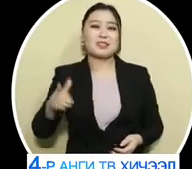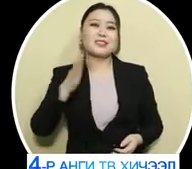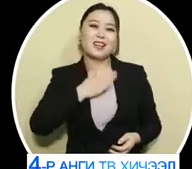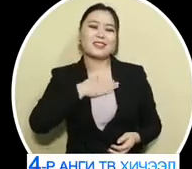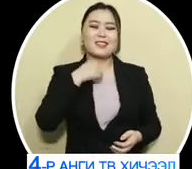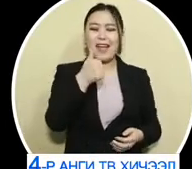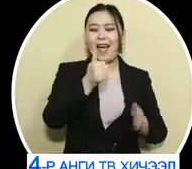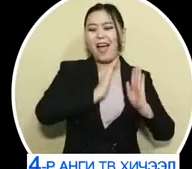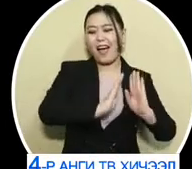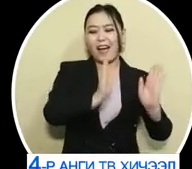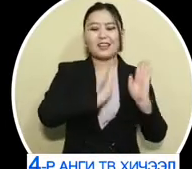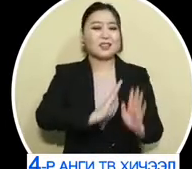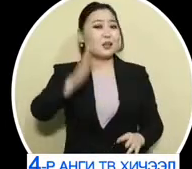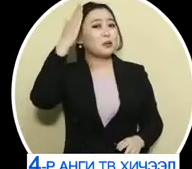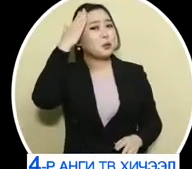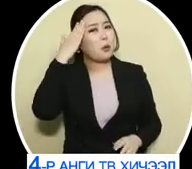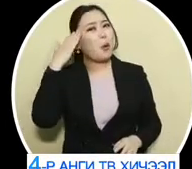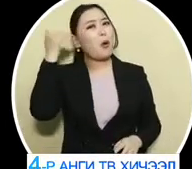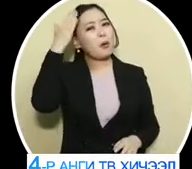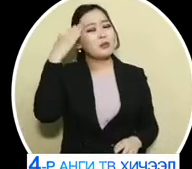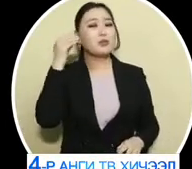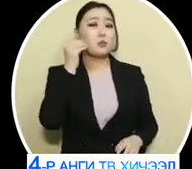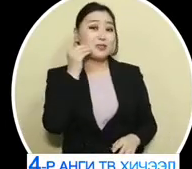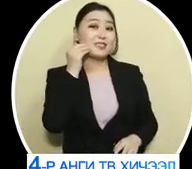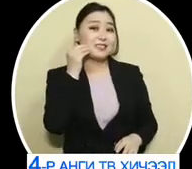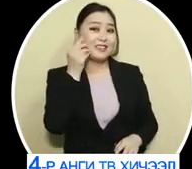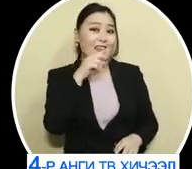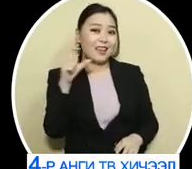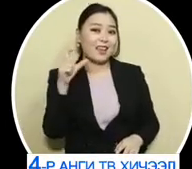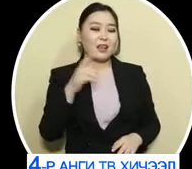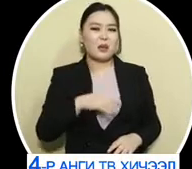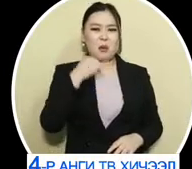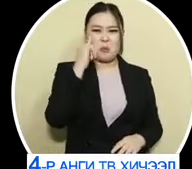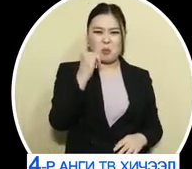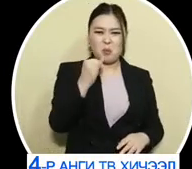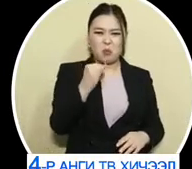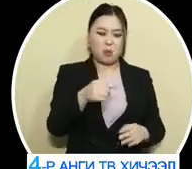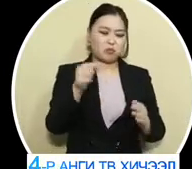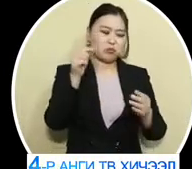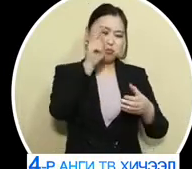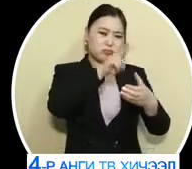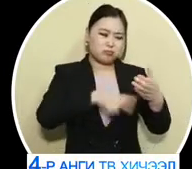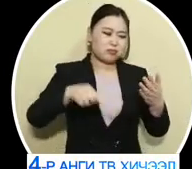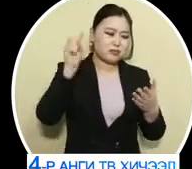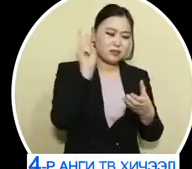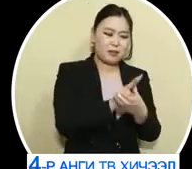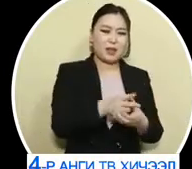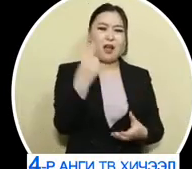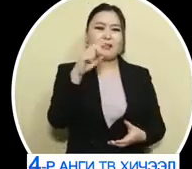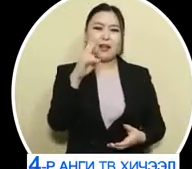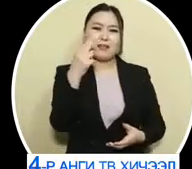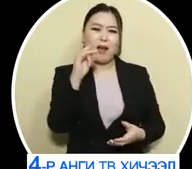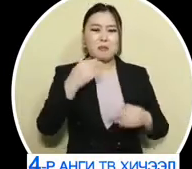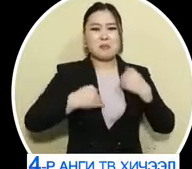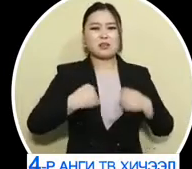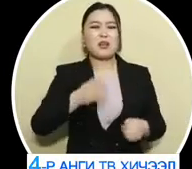болж толгойлээд үнсэж гарна. Муу тавдаг данжир овш. Миний дүү